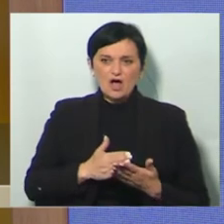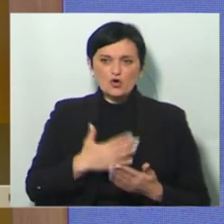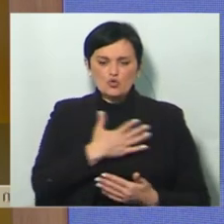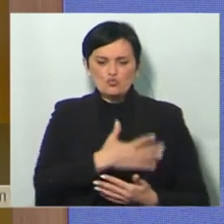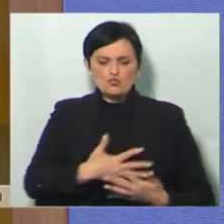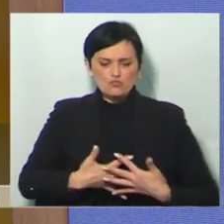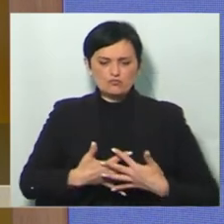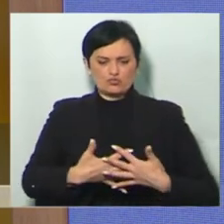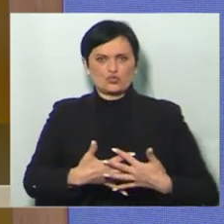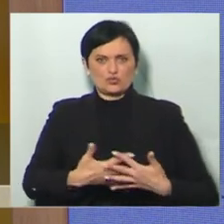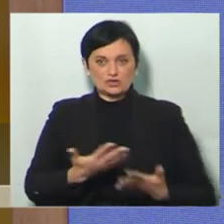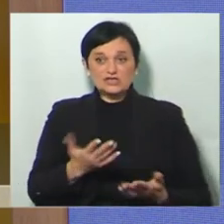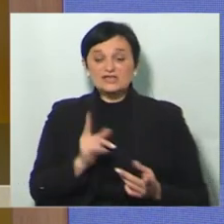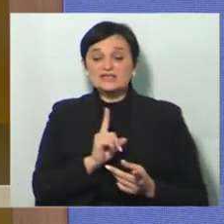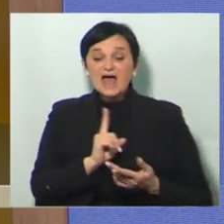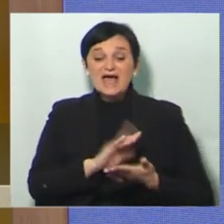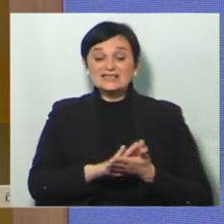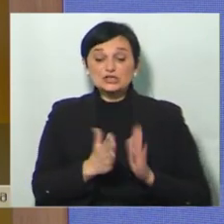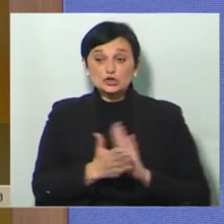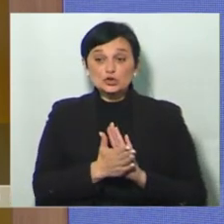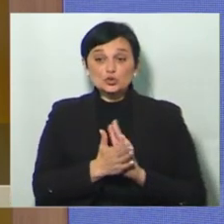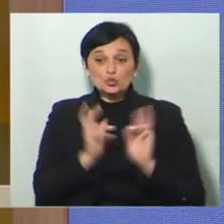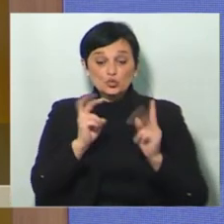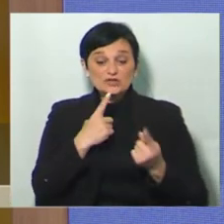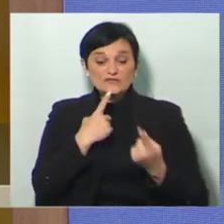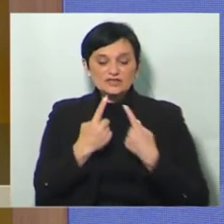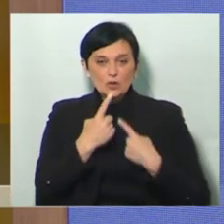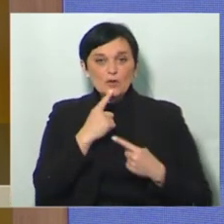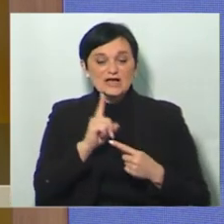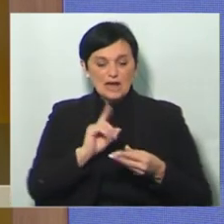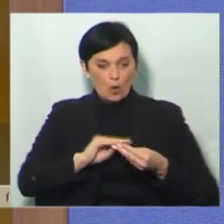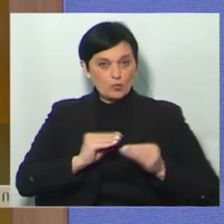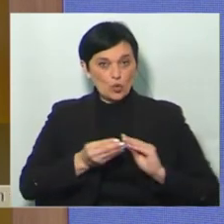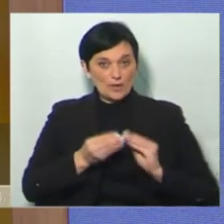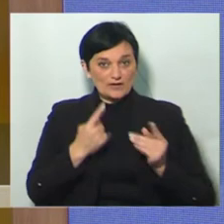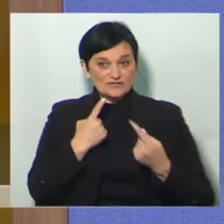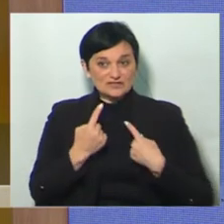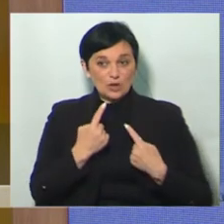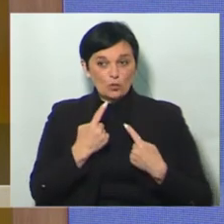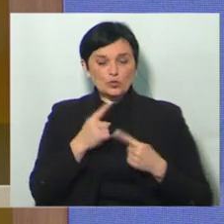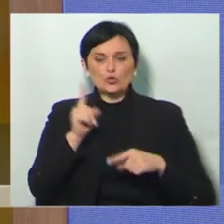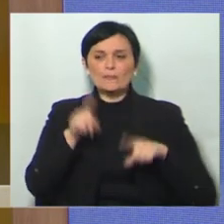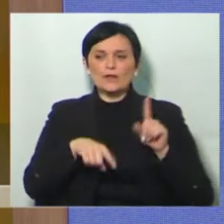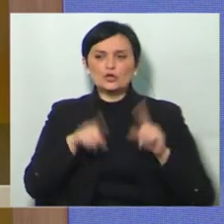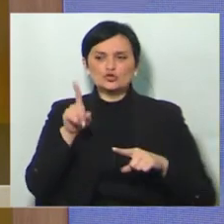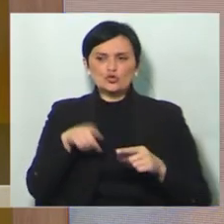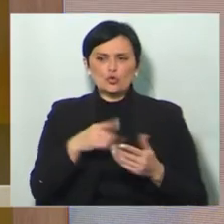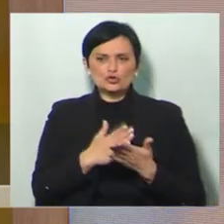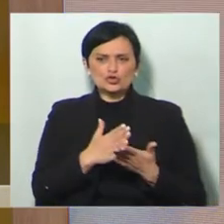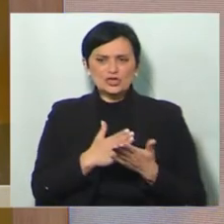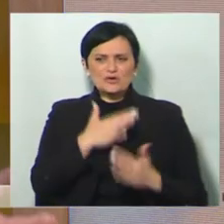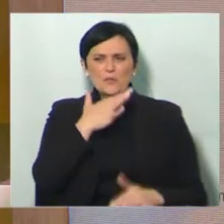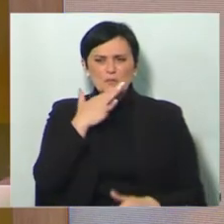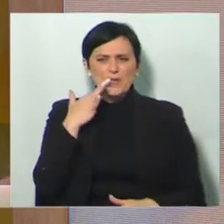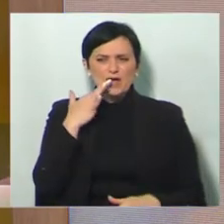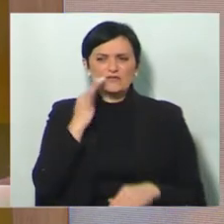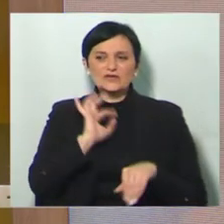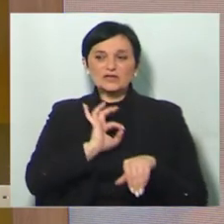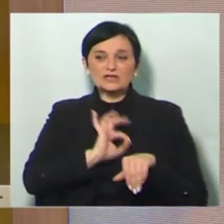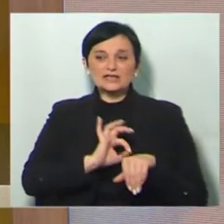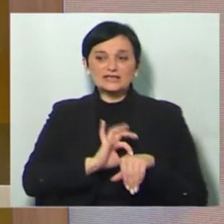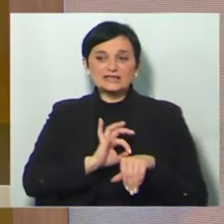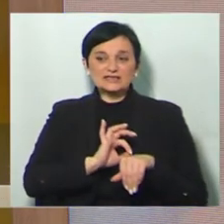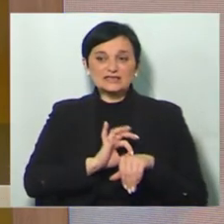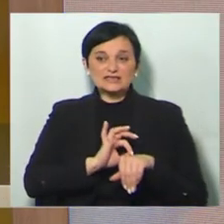მუცლის შებერილობა. Გაჩნია რა სიტუაციაზე ვსაუბრობთ და რა პრობლემაზე ვსაუბრობთ. Ზოგჯერ არის, რომ ძალიან ბევრ